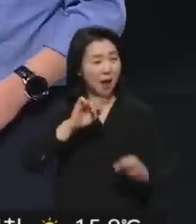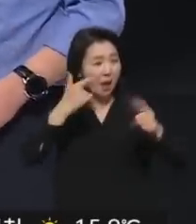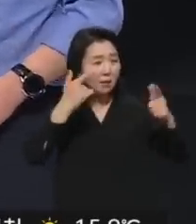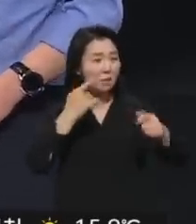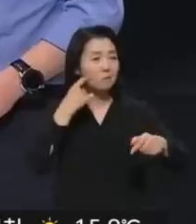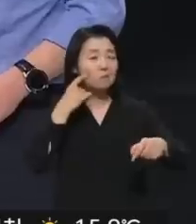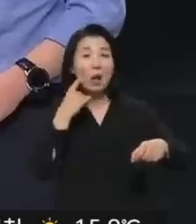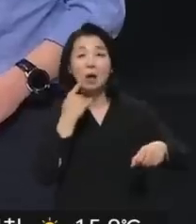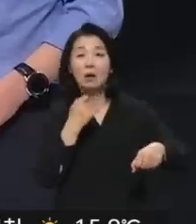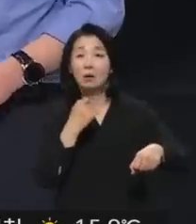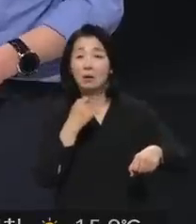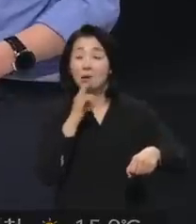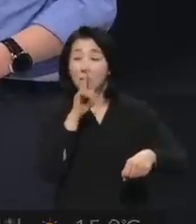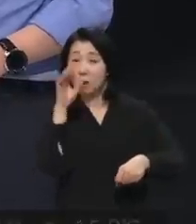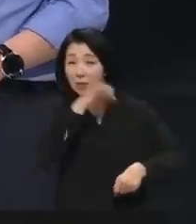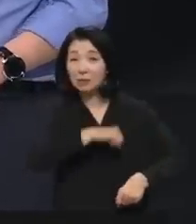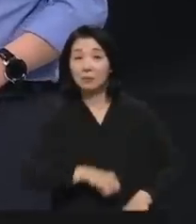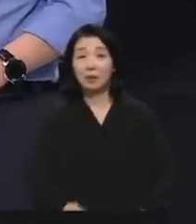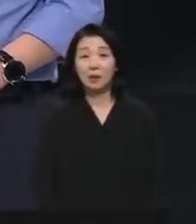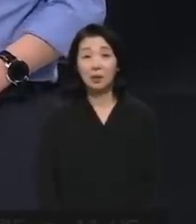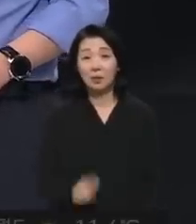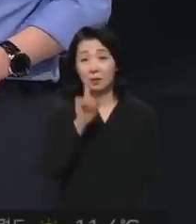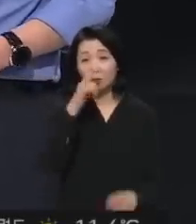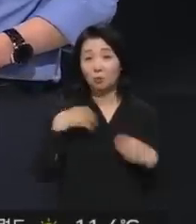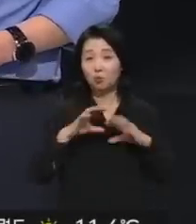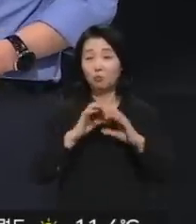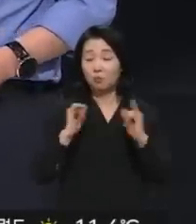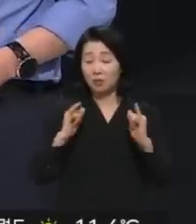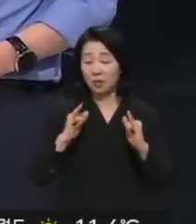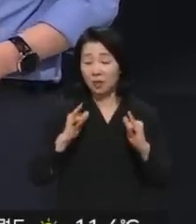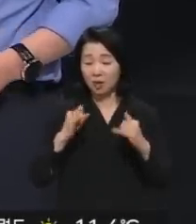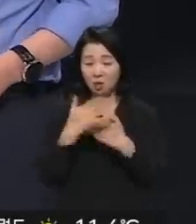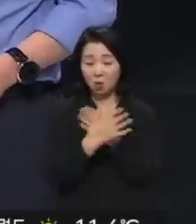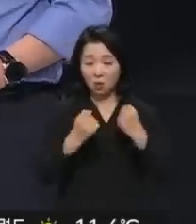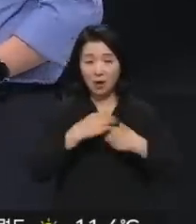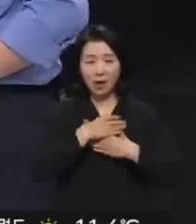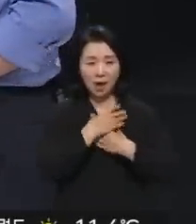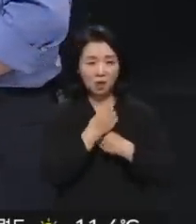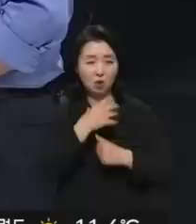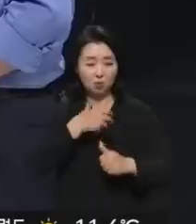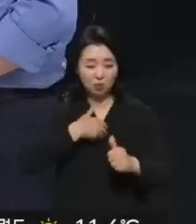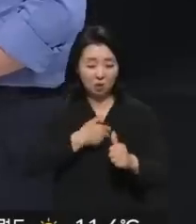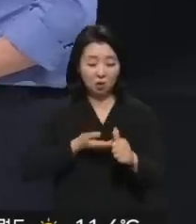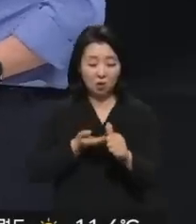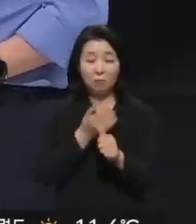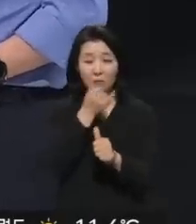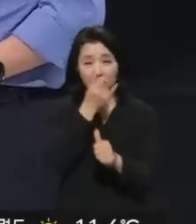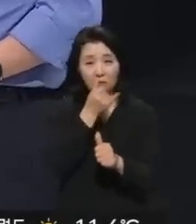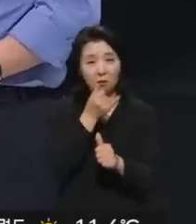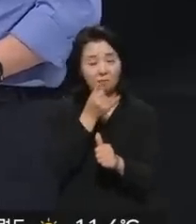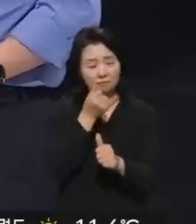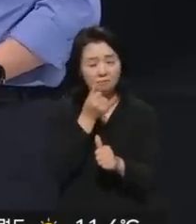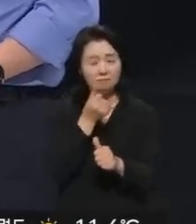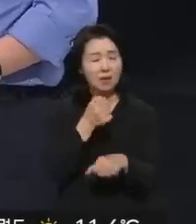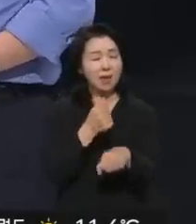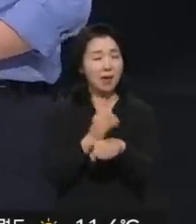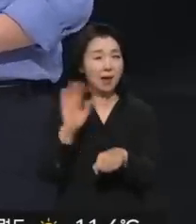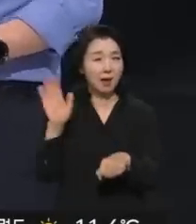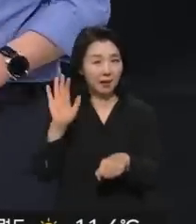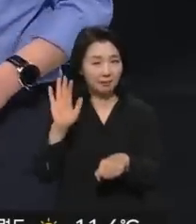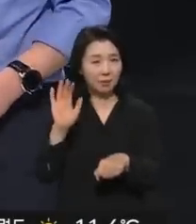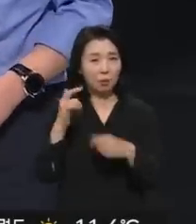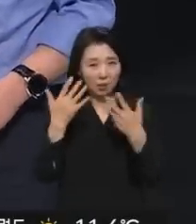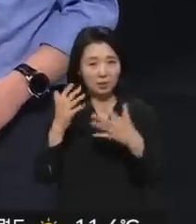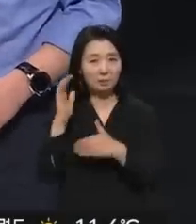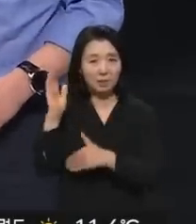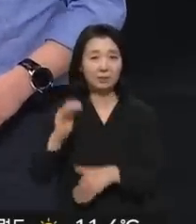했습니다. 정부는 국민의 건강과 안전에 위협이 있을 수 있는 결정은 절대 하지 않을 것이라고